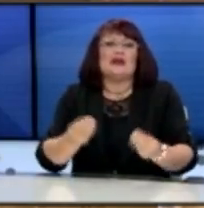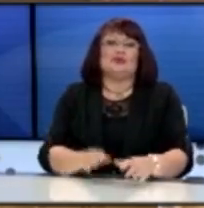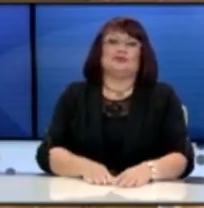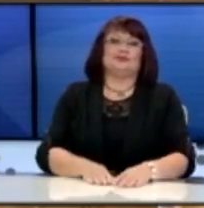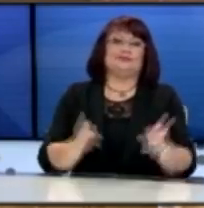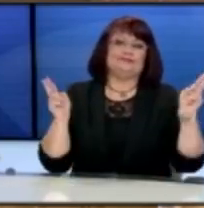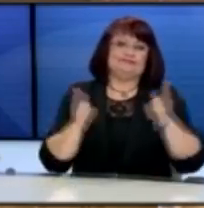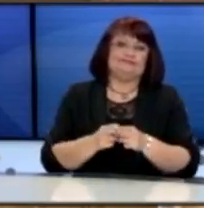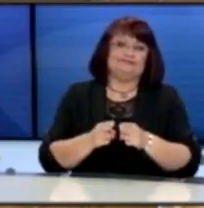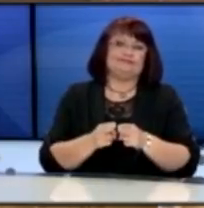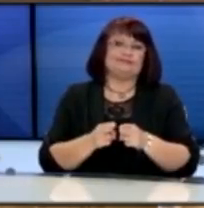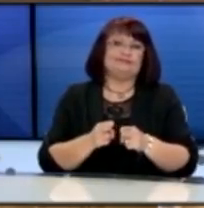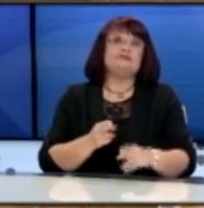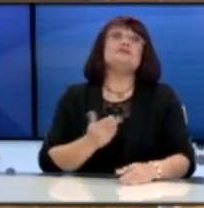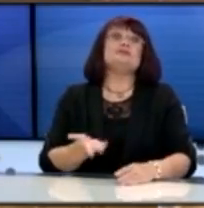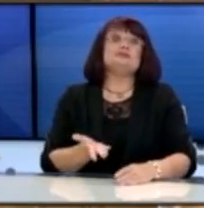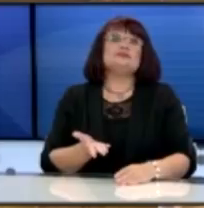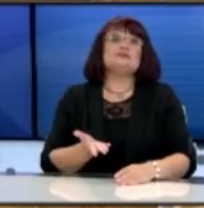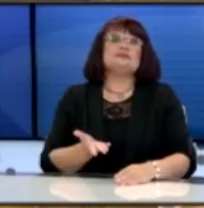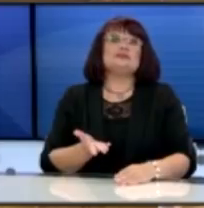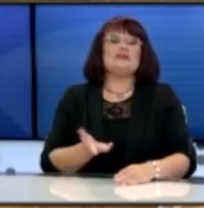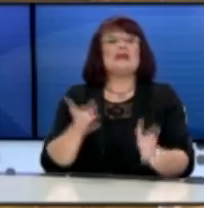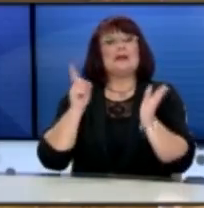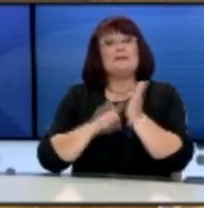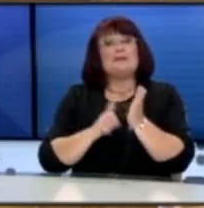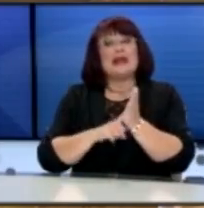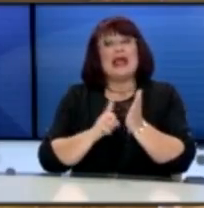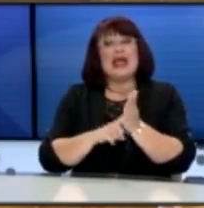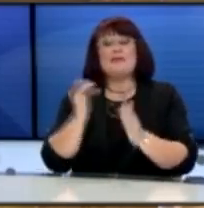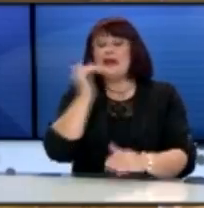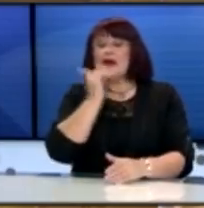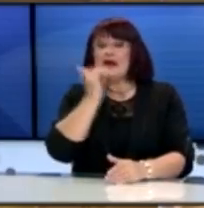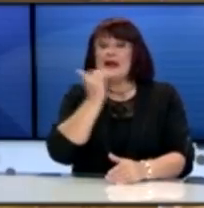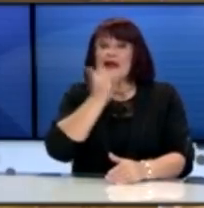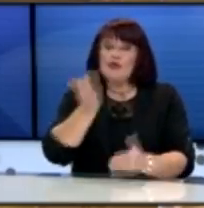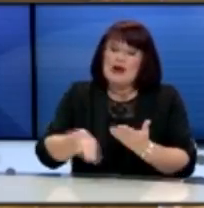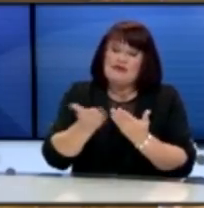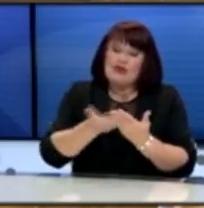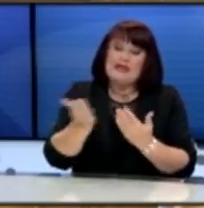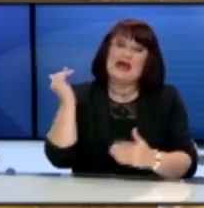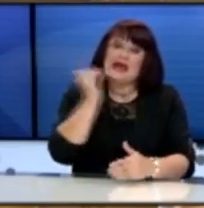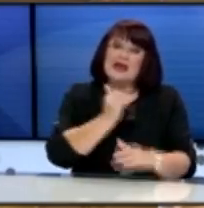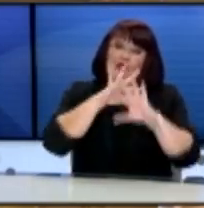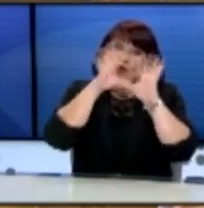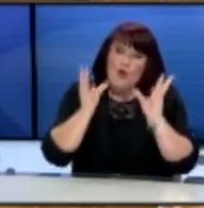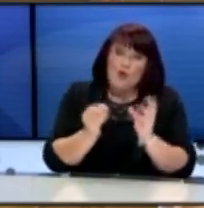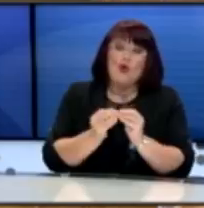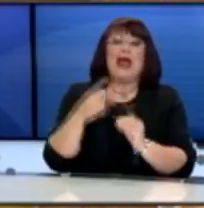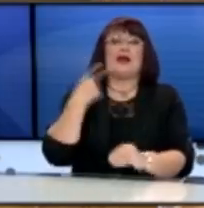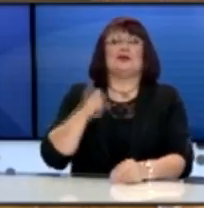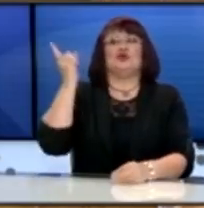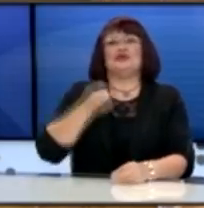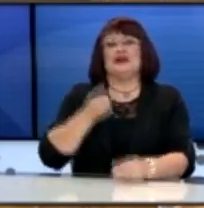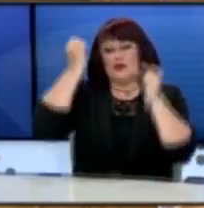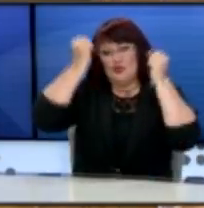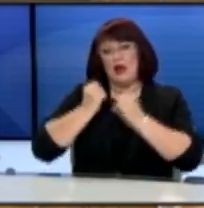λόγια, τίποτε λιγότερο δεν μπορεί να γίνει ανεκτό από την γρήγορη, άμεση και καθολική